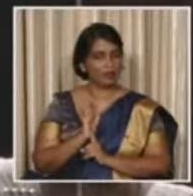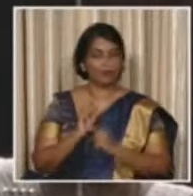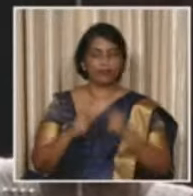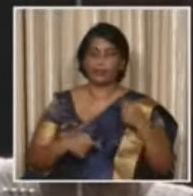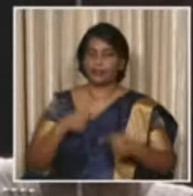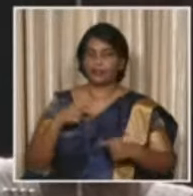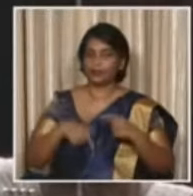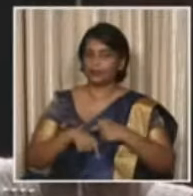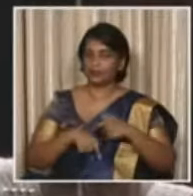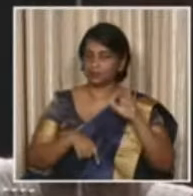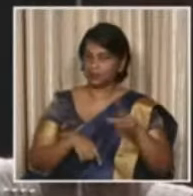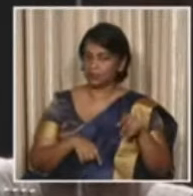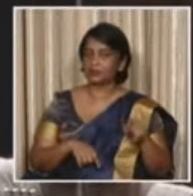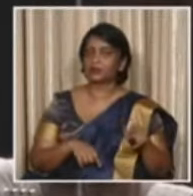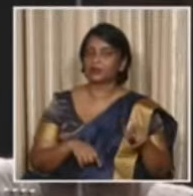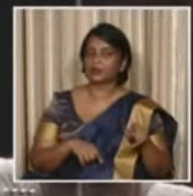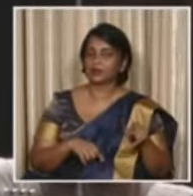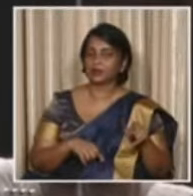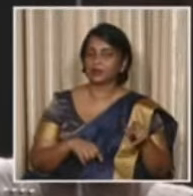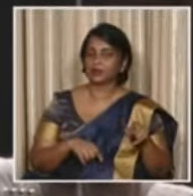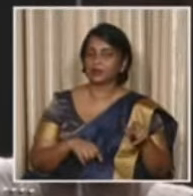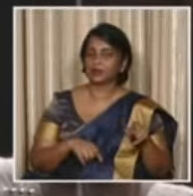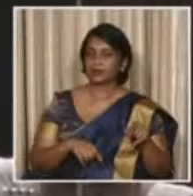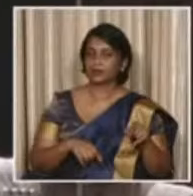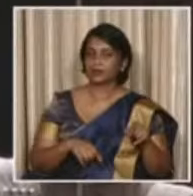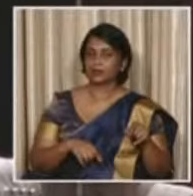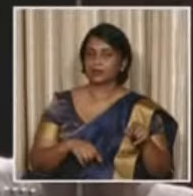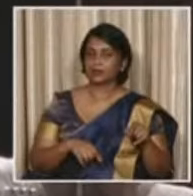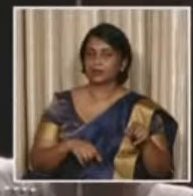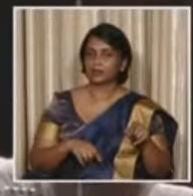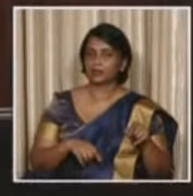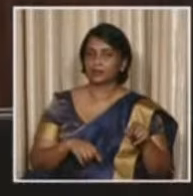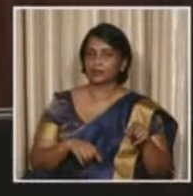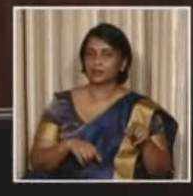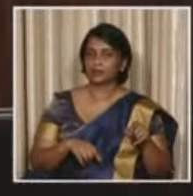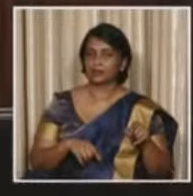විවාදයට ගන්න මේ අවස්ථාවේ ගරු රංජිත් බණ්ඩාර මහත්මනි,